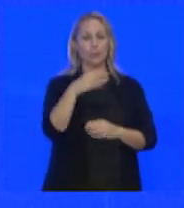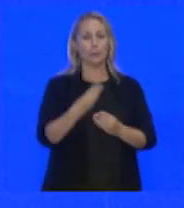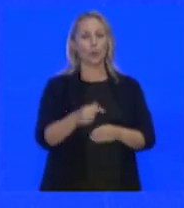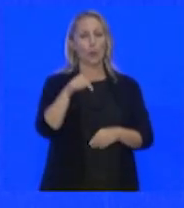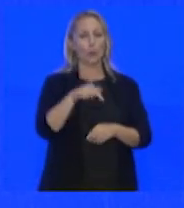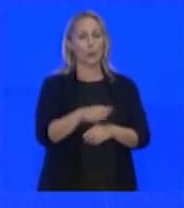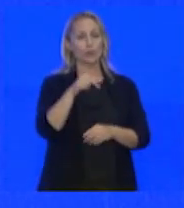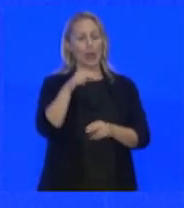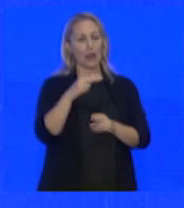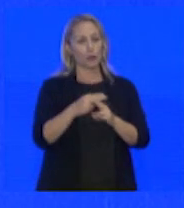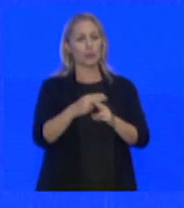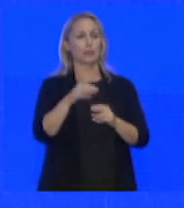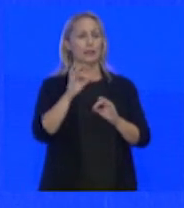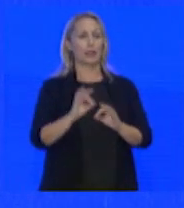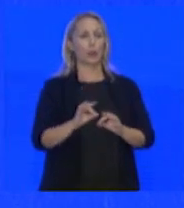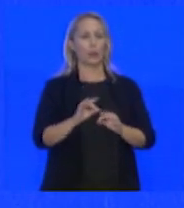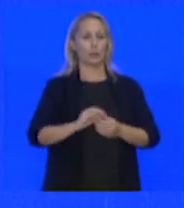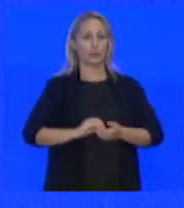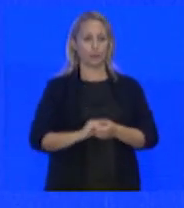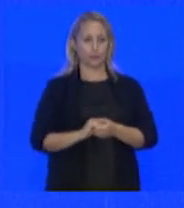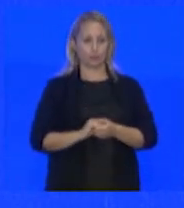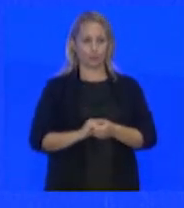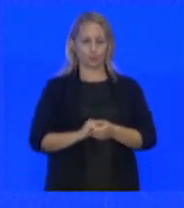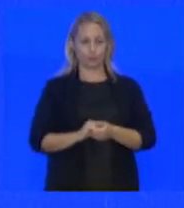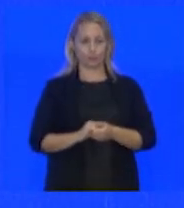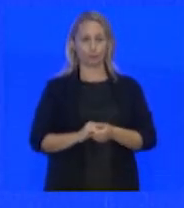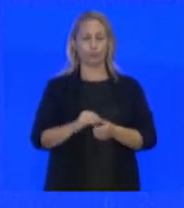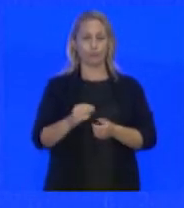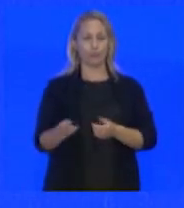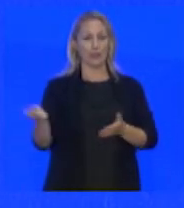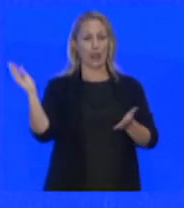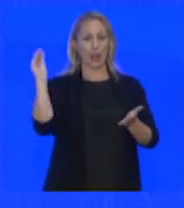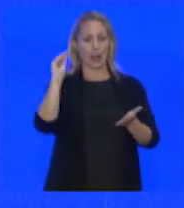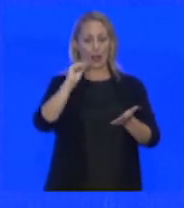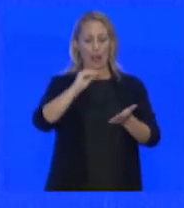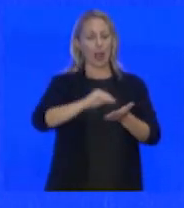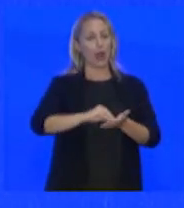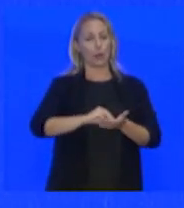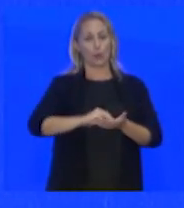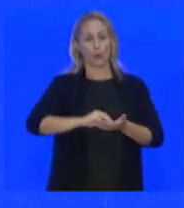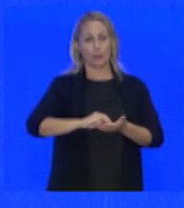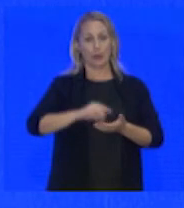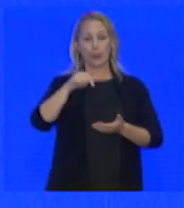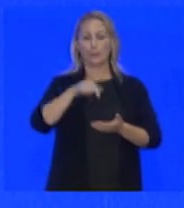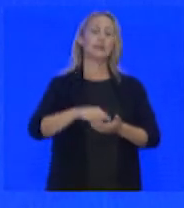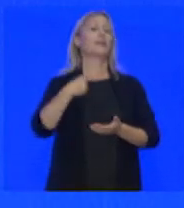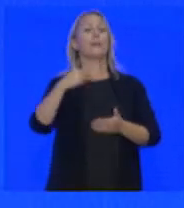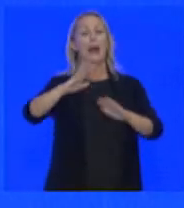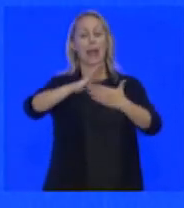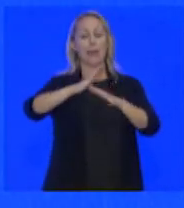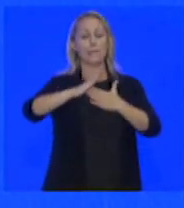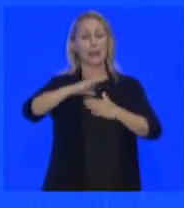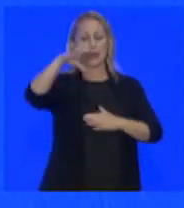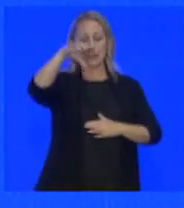μητρό υποδομών όλης της χώρας. Και δρομολογείται μια ιδέα του τεχνικού εμπελτηρίου, ένας